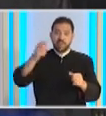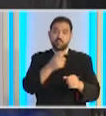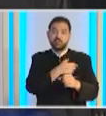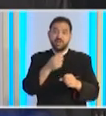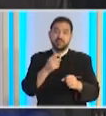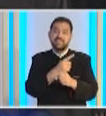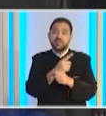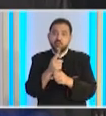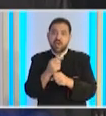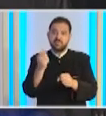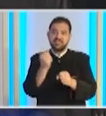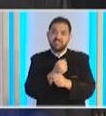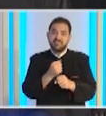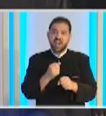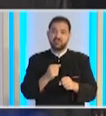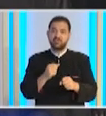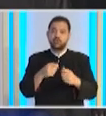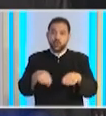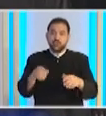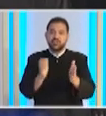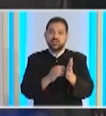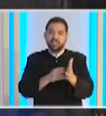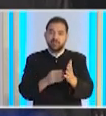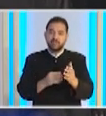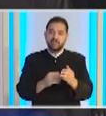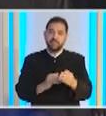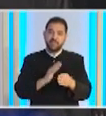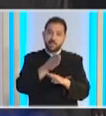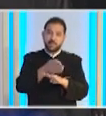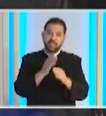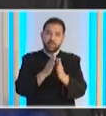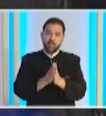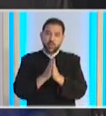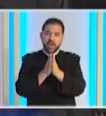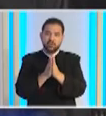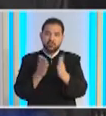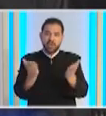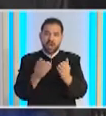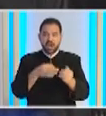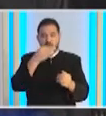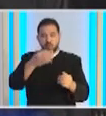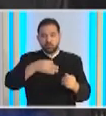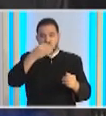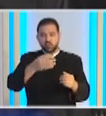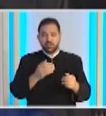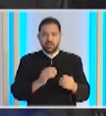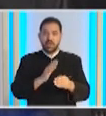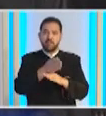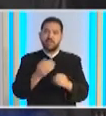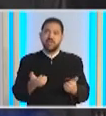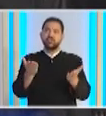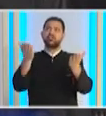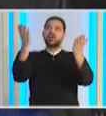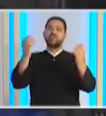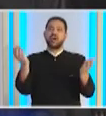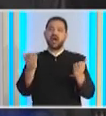desăvârșim. Tocmai de aceea procesul acesta se numește iluminare, pentru că prin rugăciunea pe care o rostim, prin jertfa